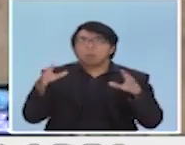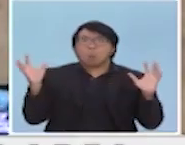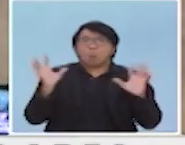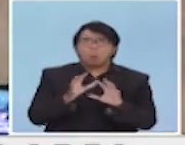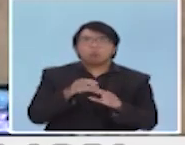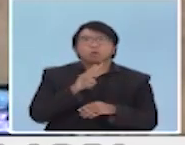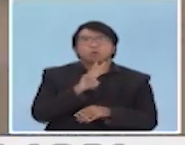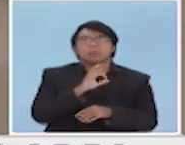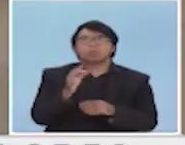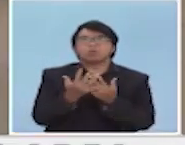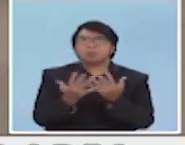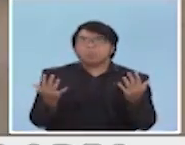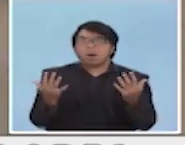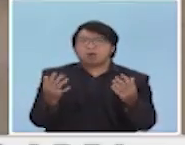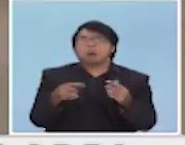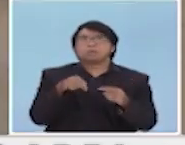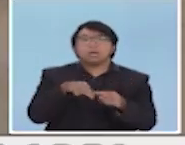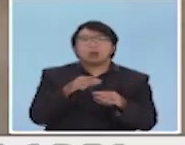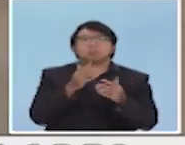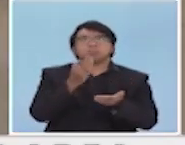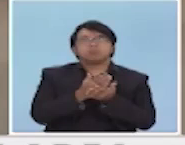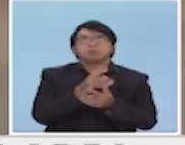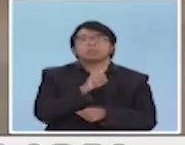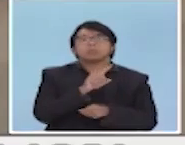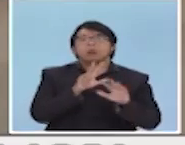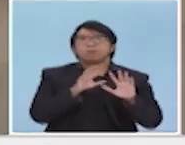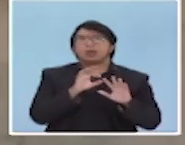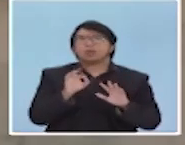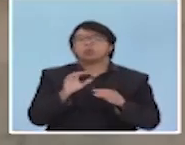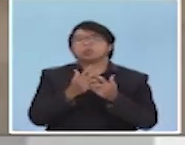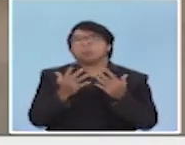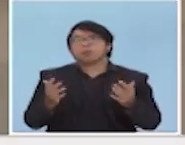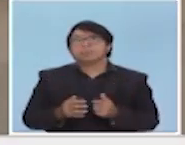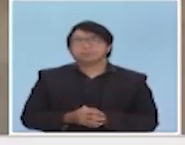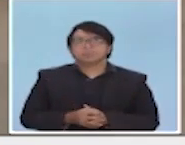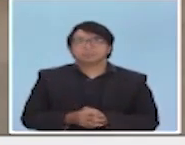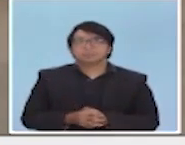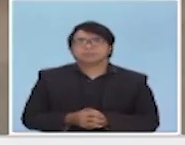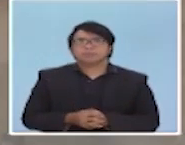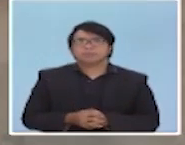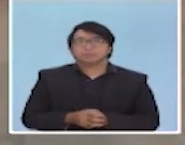2.000 jemaah, maka kali ini dibatasi hanya untuk 1.800 jemaah.